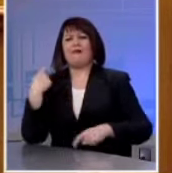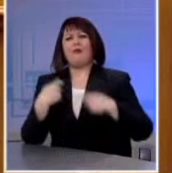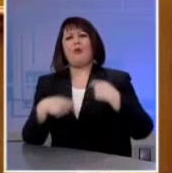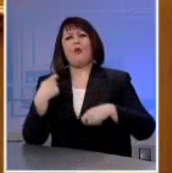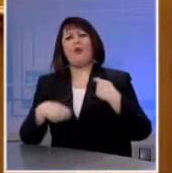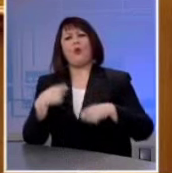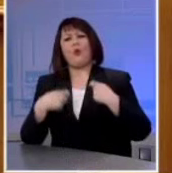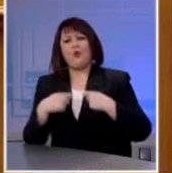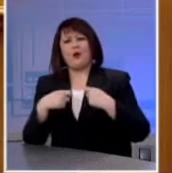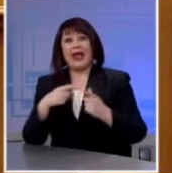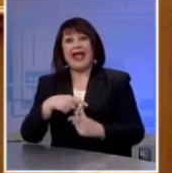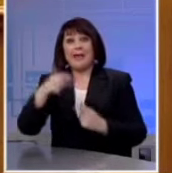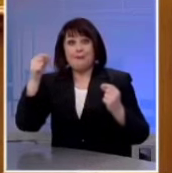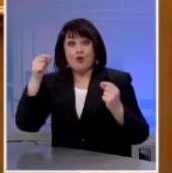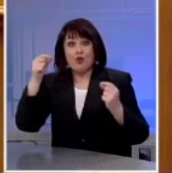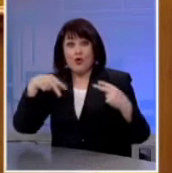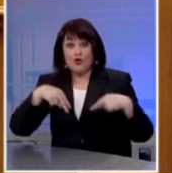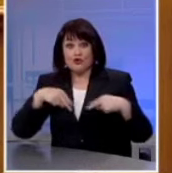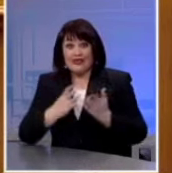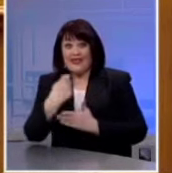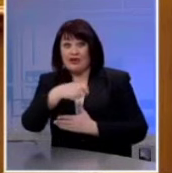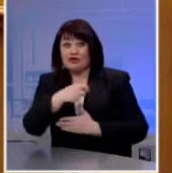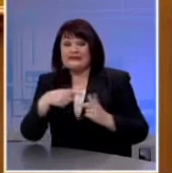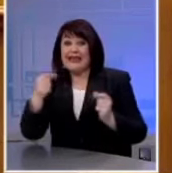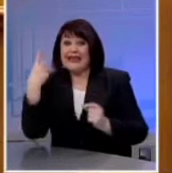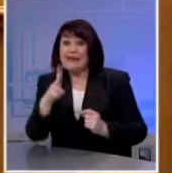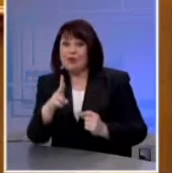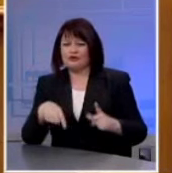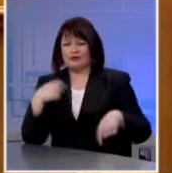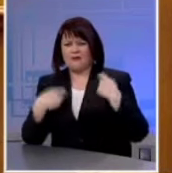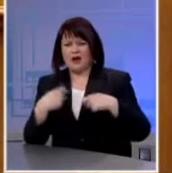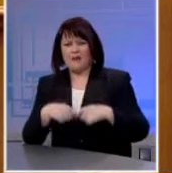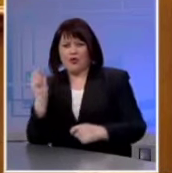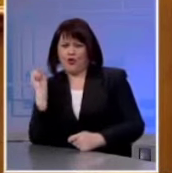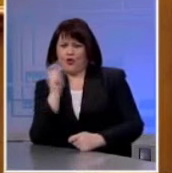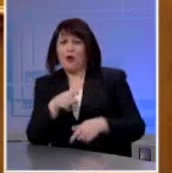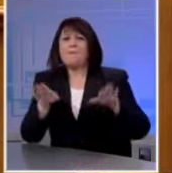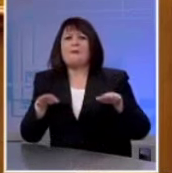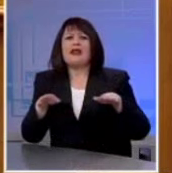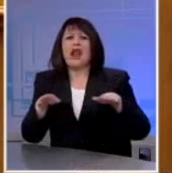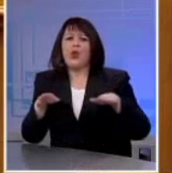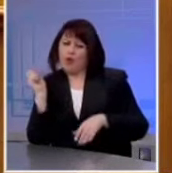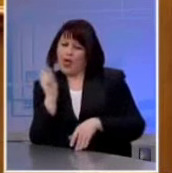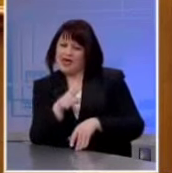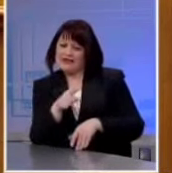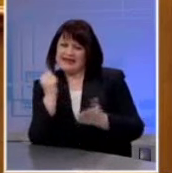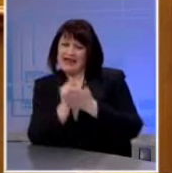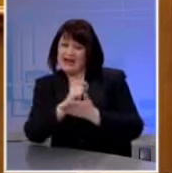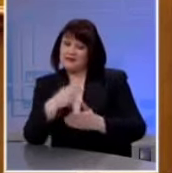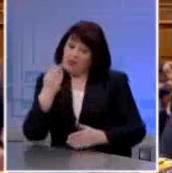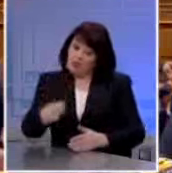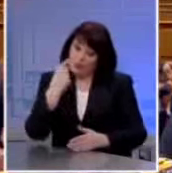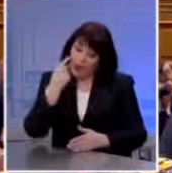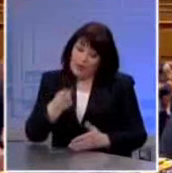ο Κύπριος Υπουργός Δικαιοσύνης με επιστολή του προς τον κύριο Παπαγγελόπουλο, την οποία και καταθέτω στα